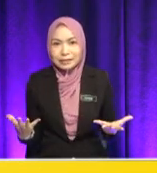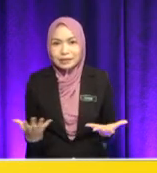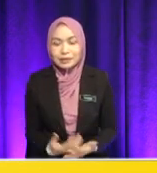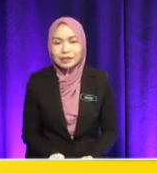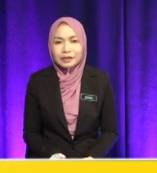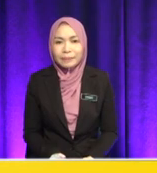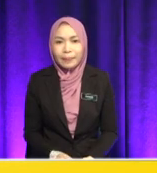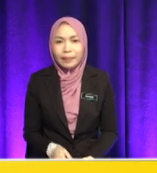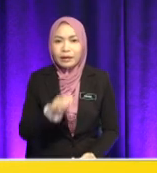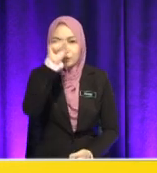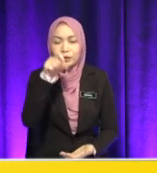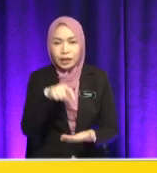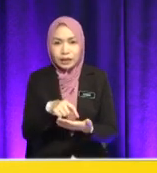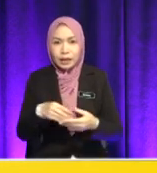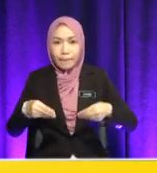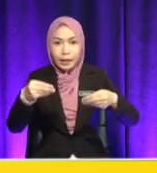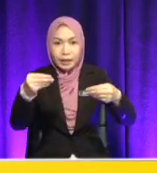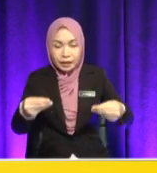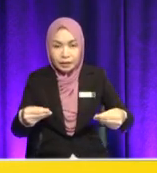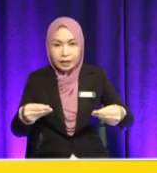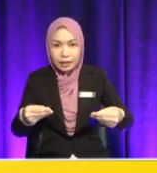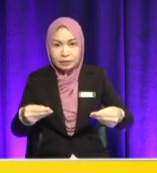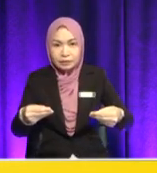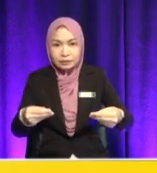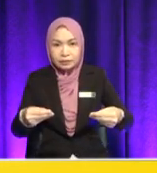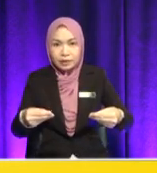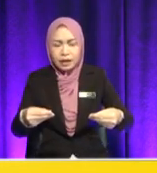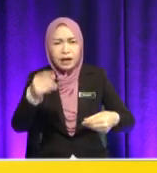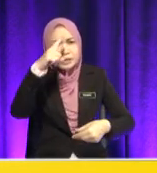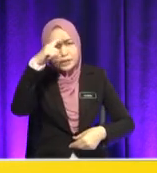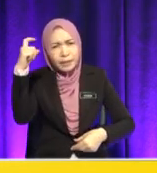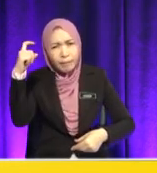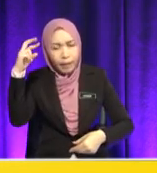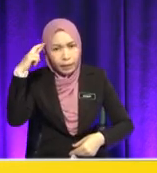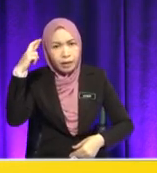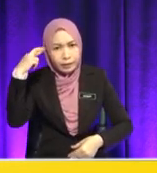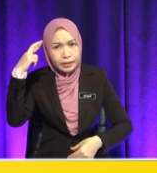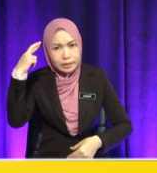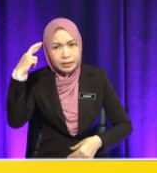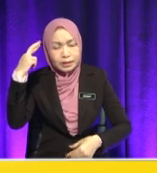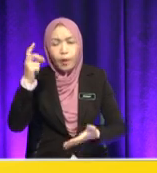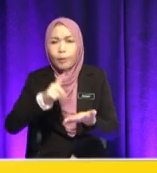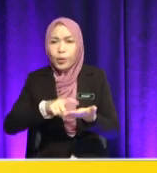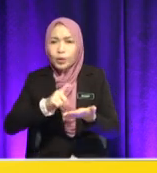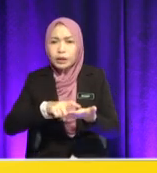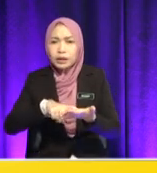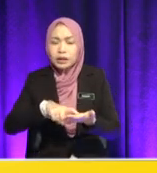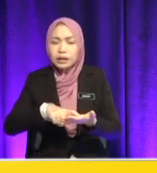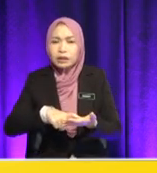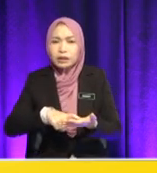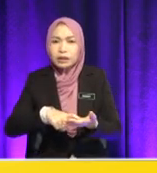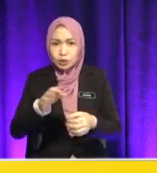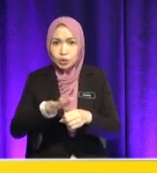Oke berikan justifikasi Oke berikan sebab Berikan alasan berikan bukti Adakah wa itu cukup atau